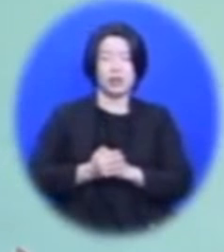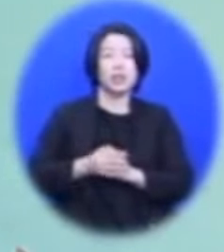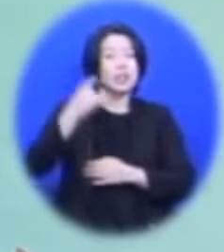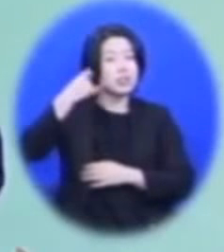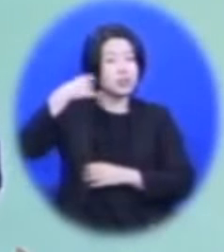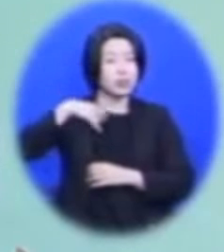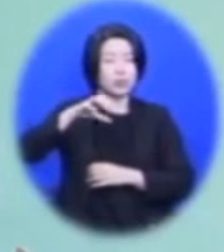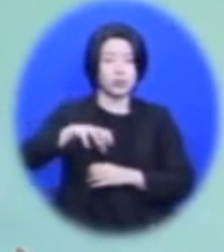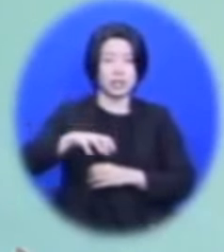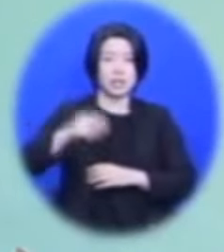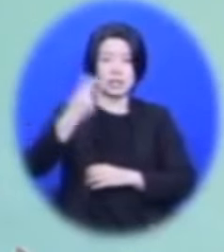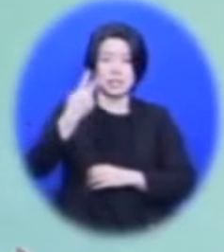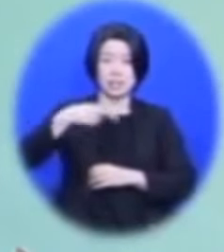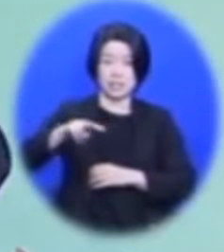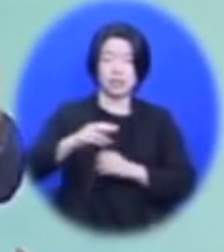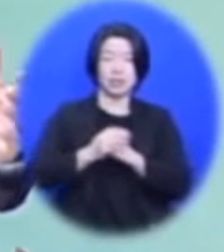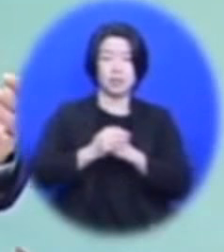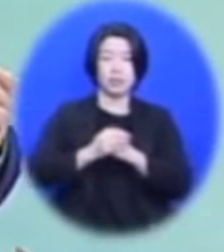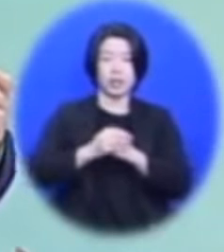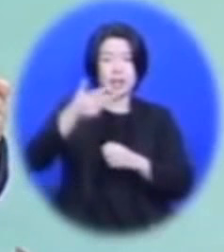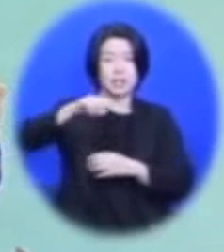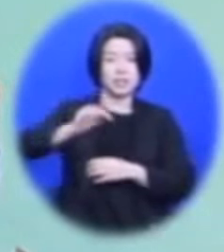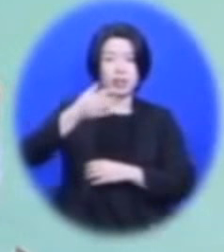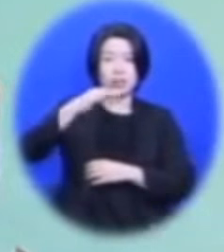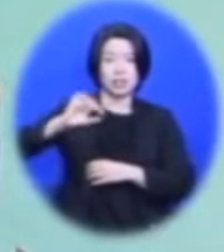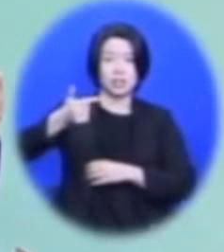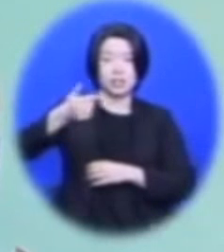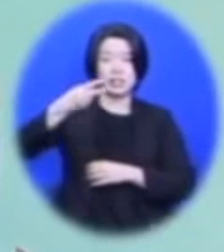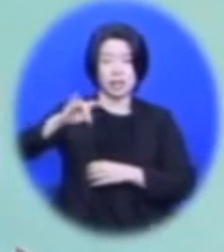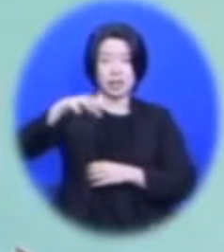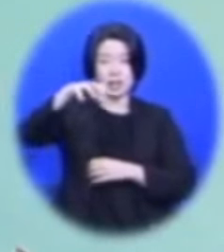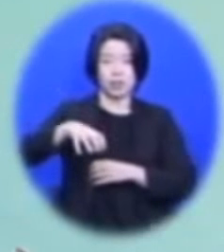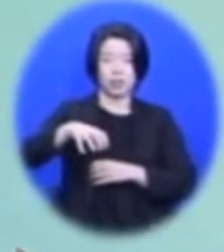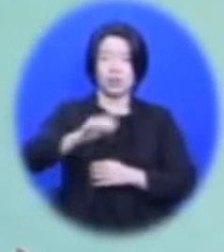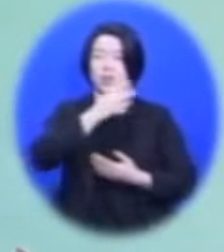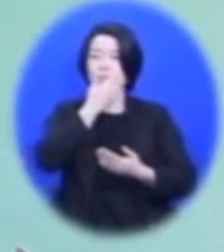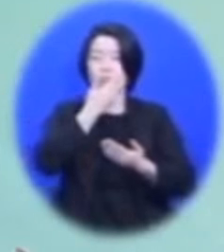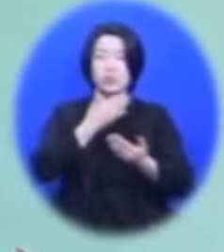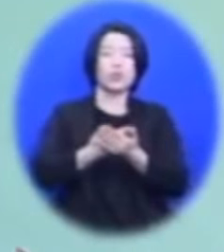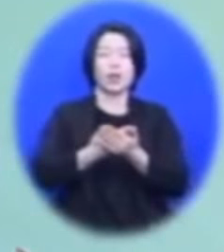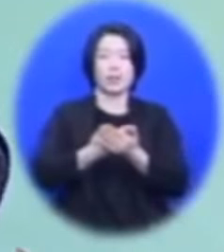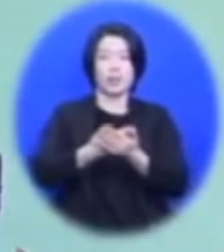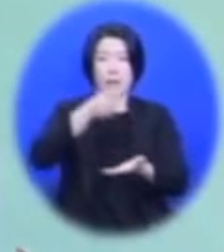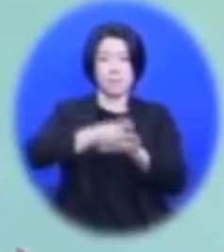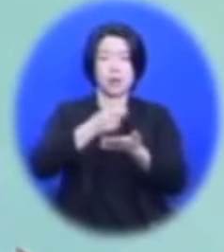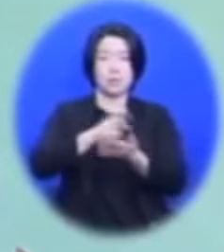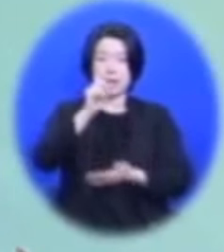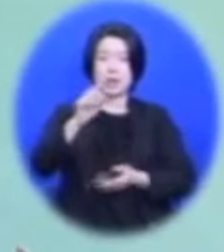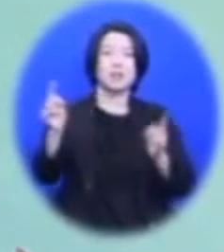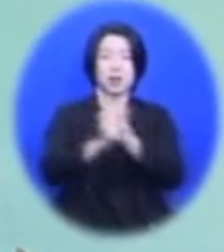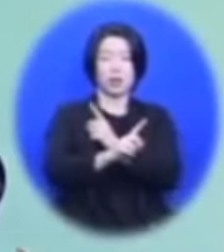중국이 2002년에 전인대, 거기서 아주 중요한 강령 하나를 바꿉니다.